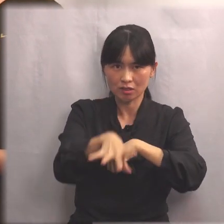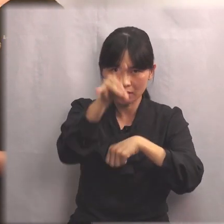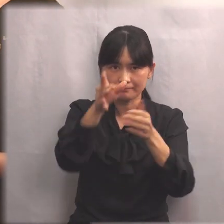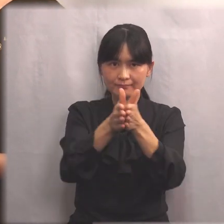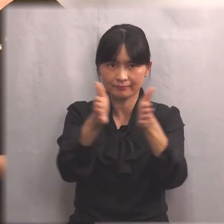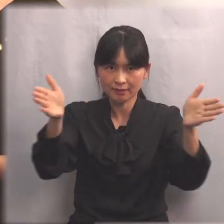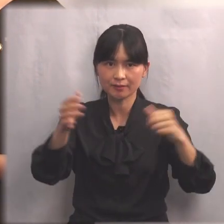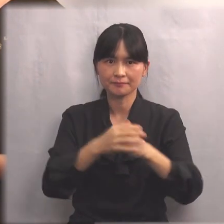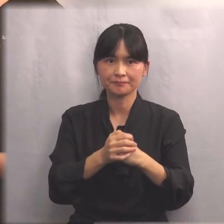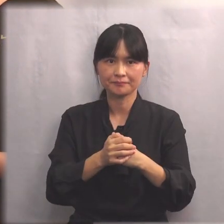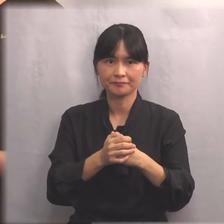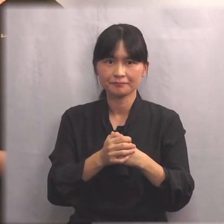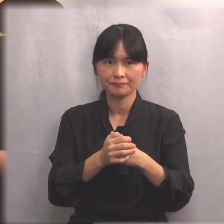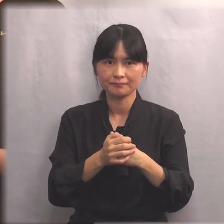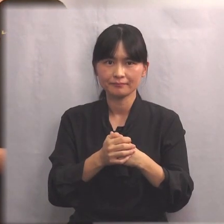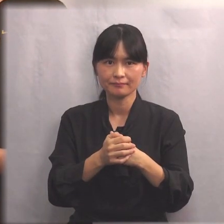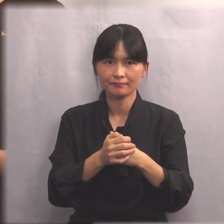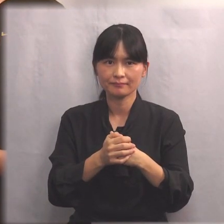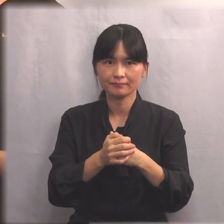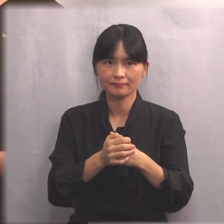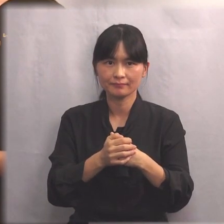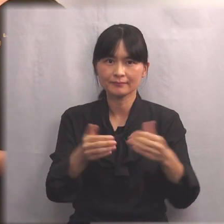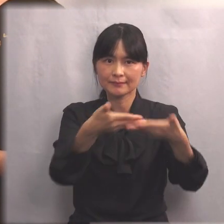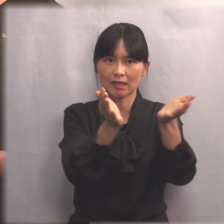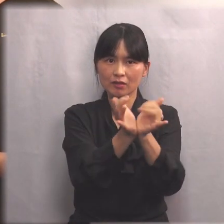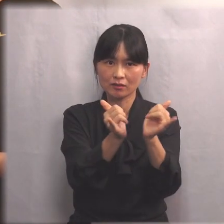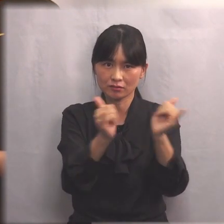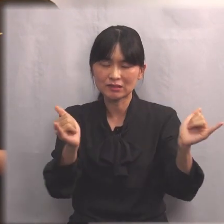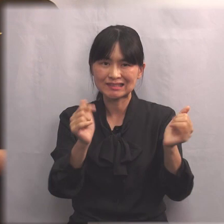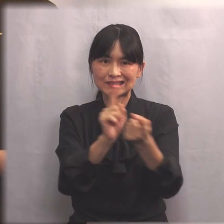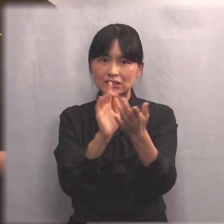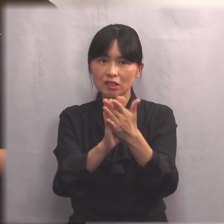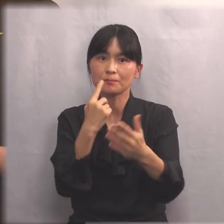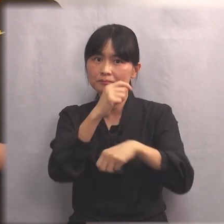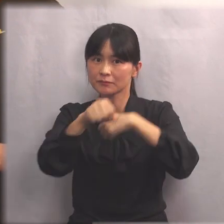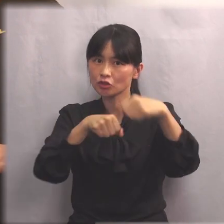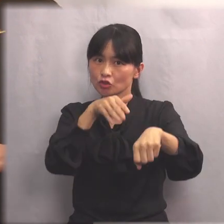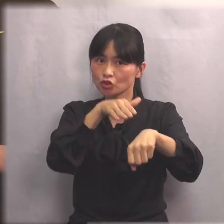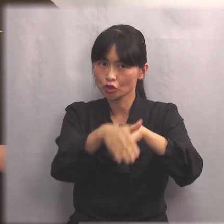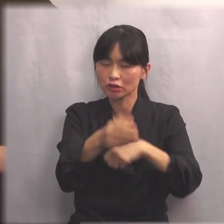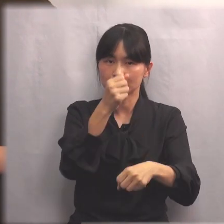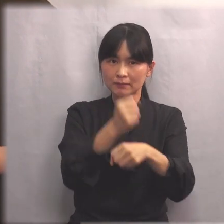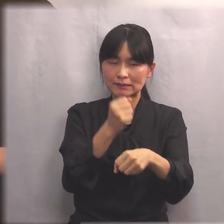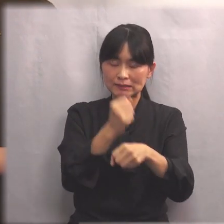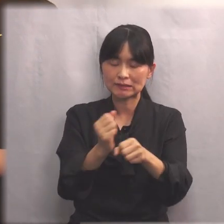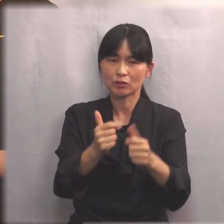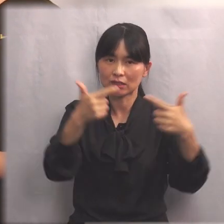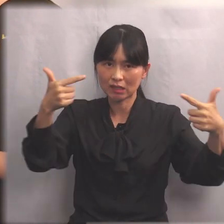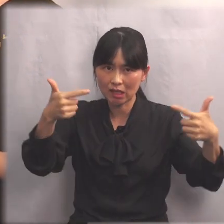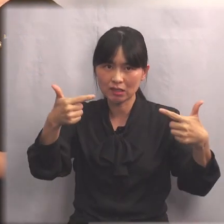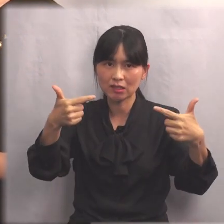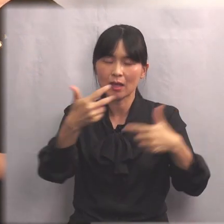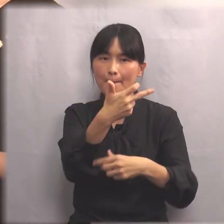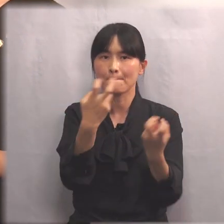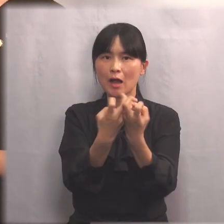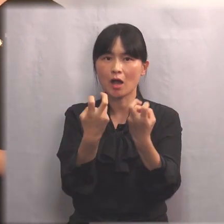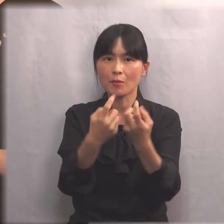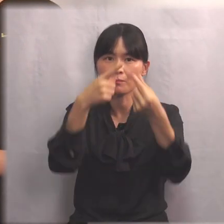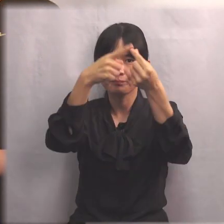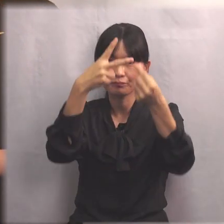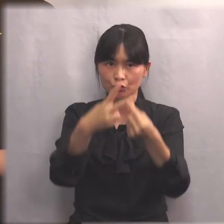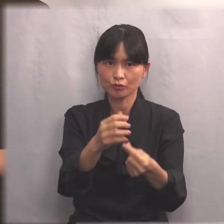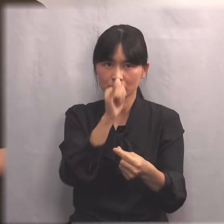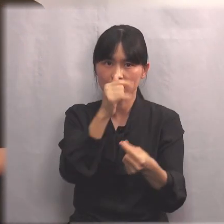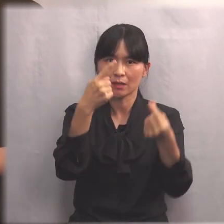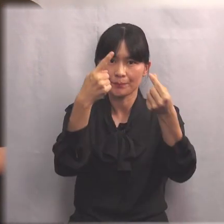수 있겠습니다. 당원 직접 민주주의를 확대하는 방안을 크게 2가지로 제안을 드렸습니다. 첫